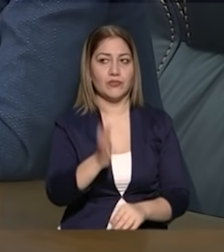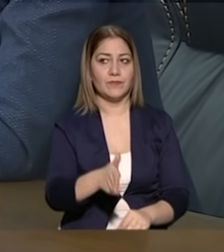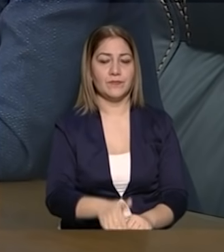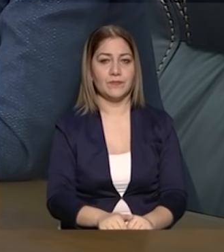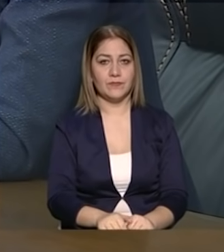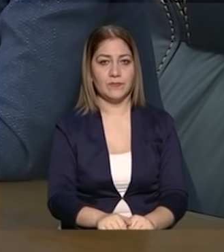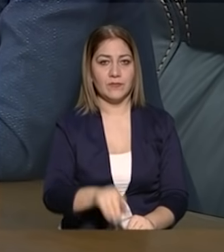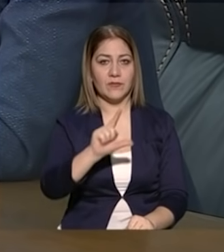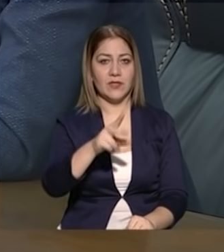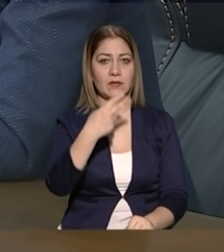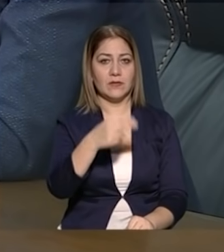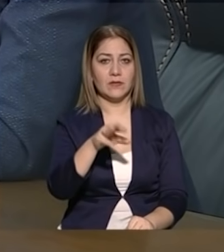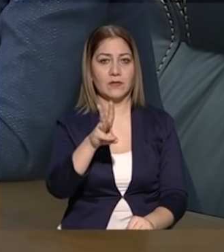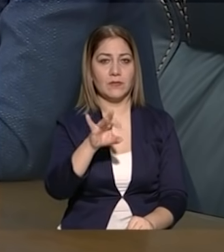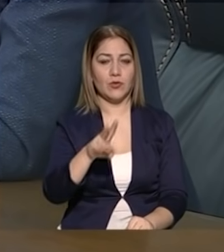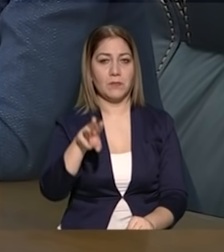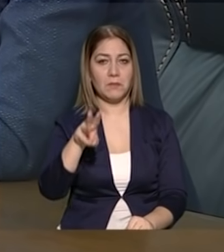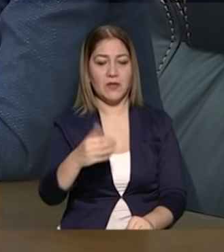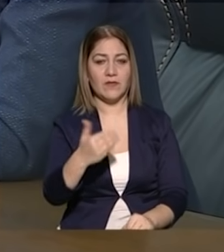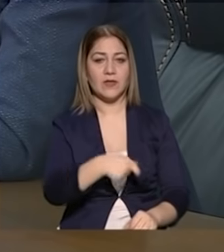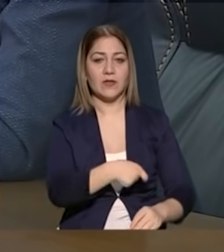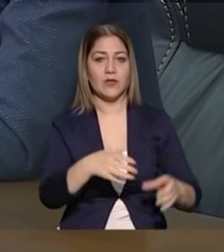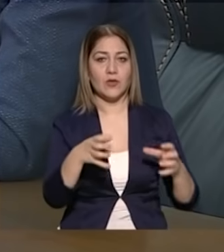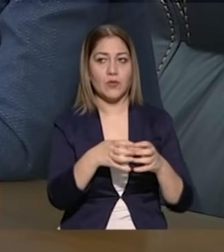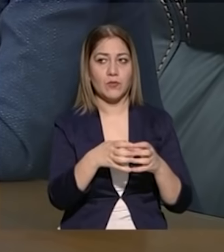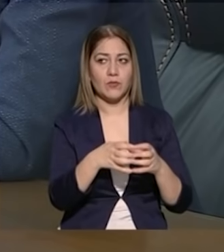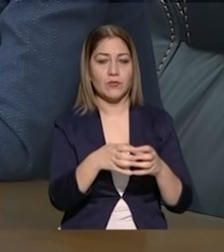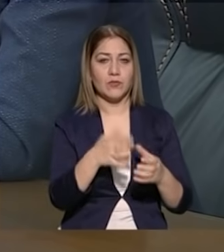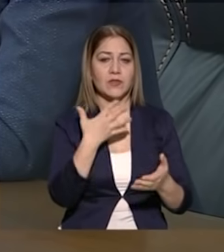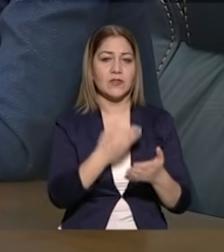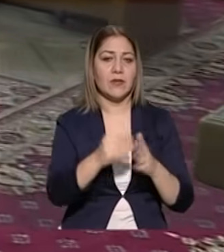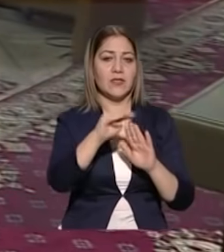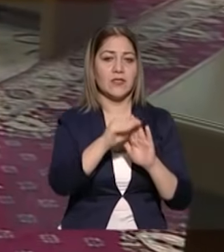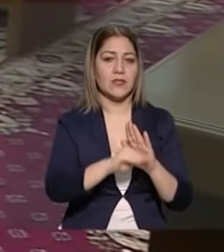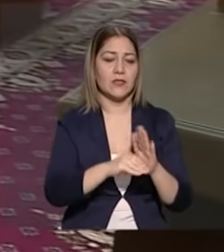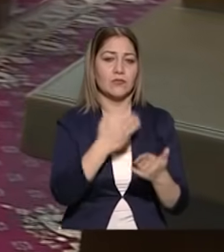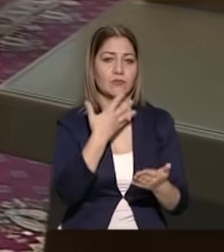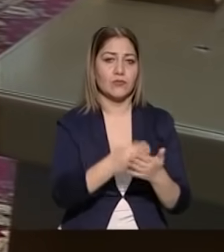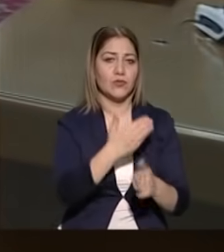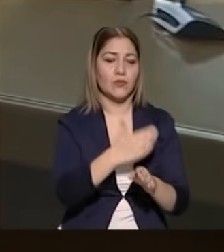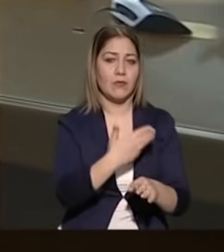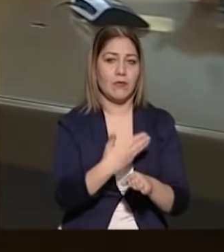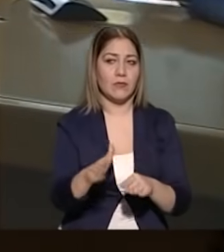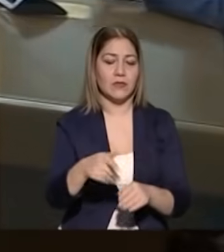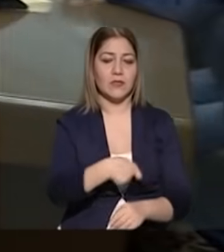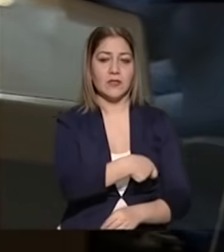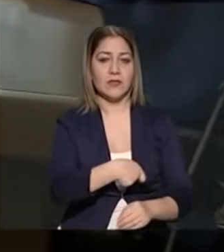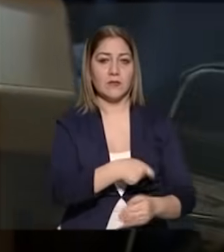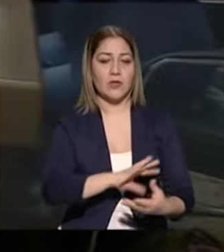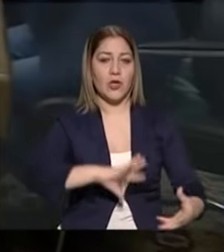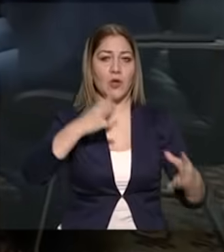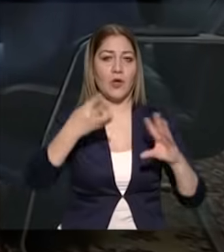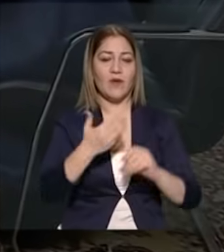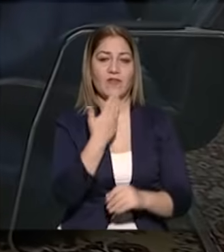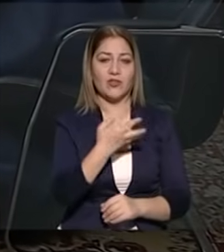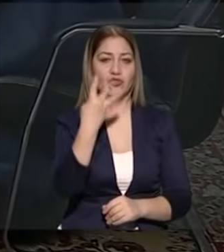օրակարգում։ Էդմոն Մարուկյանը և իր ղեկավարած քաղաքական ուժը բնականաբար ունեն սեփական օրակարգը։ Ճեպազրույցով պատգամավորներն ամփոփեցին